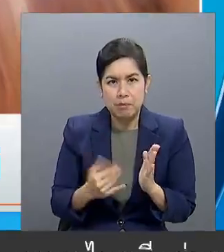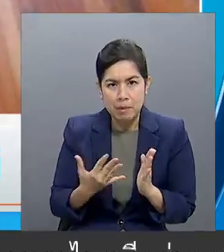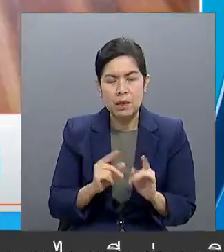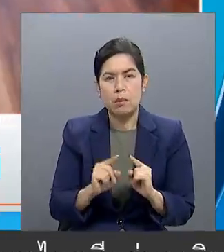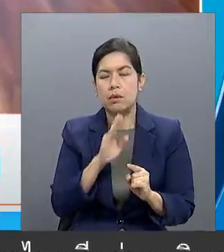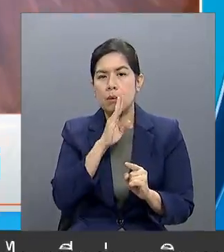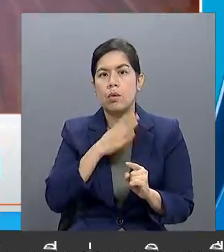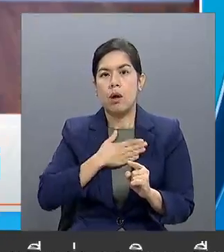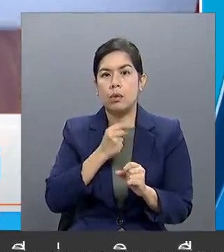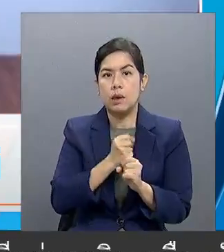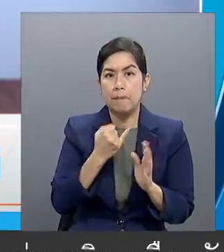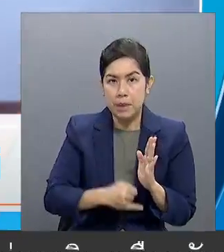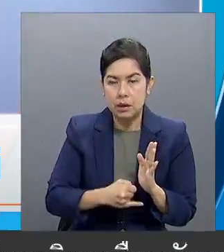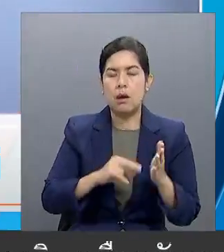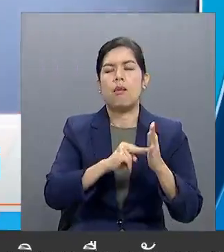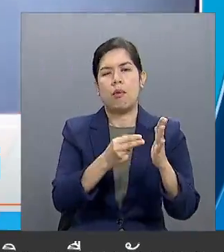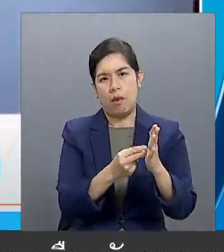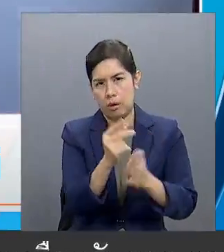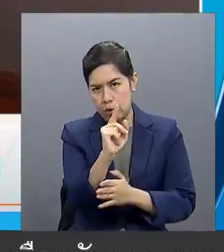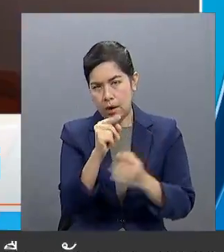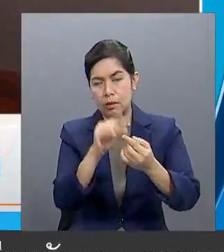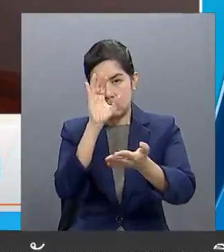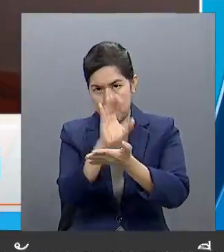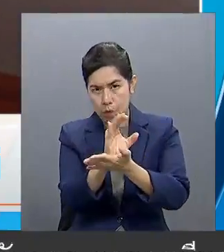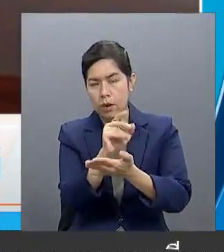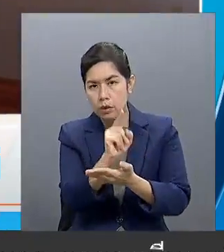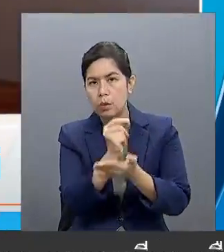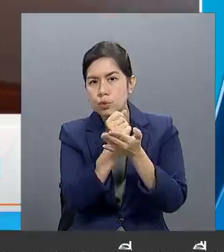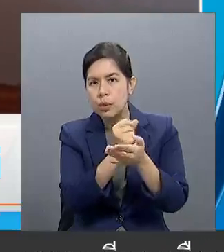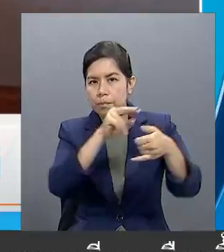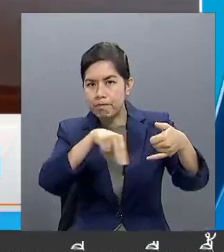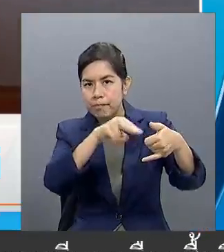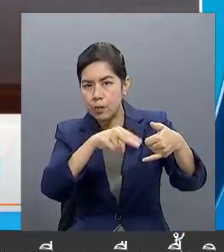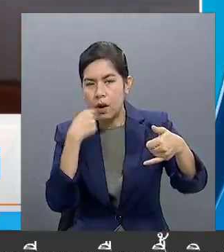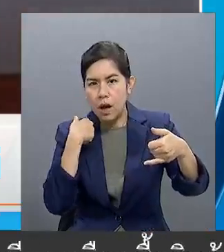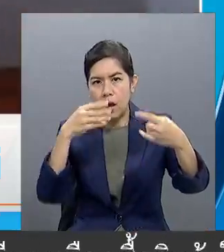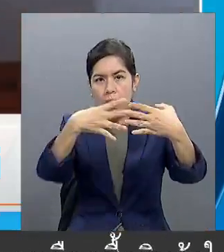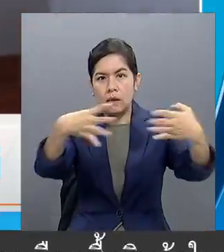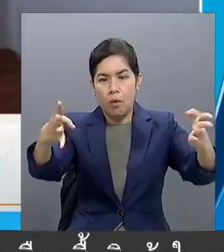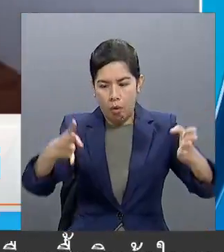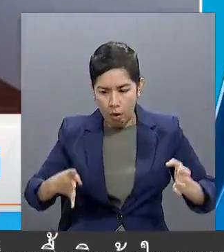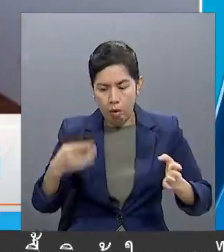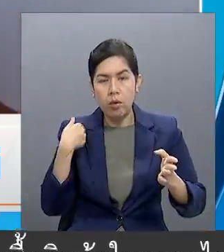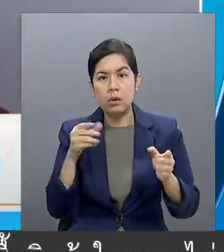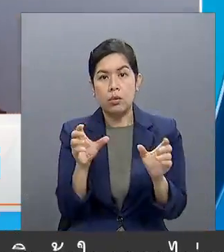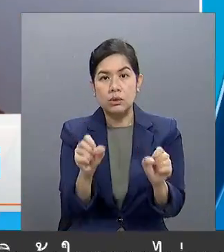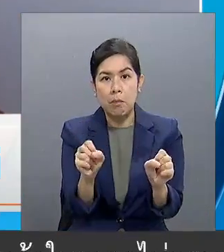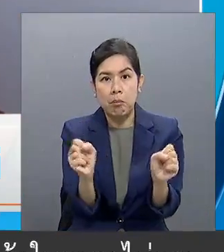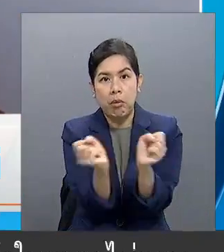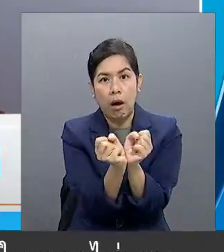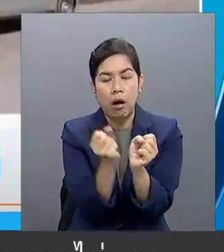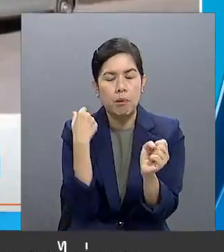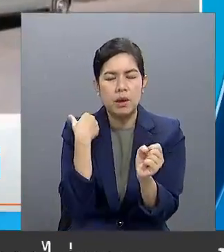ลเอาใจใส่ของทางตำรวจเองที่อยากจะให้ทางห้องขังห้องพักเนี่ยนะฮะเขาเรียกว่าเยียวยาจิตใจเบื้องต้นก่อนเพราะมันไปอยู่ในนั้นเนี่ยมันหดหู่น ะ เ